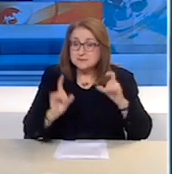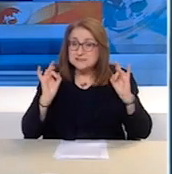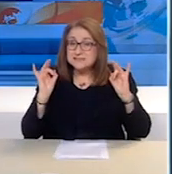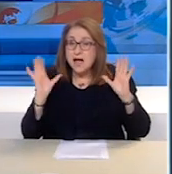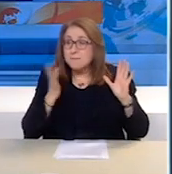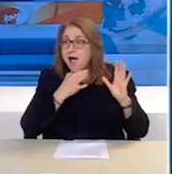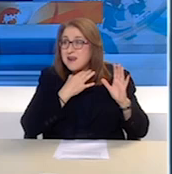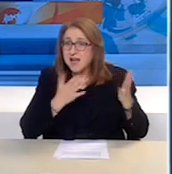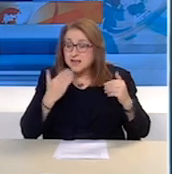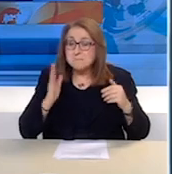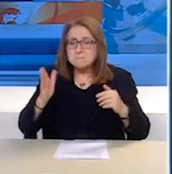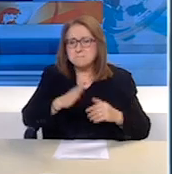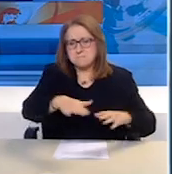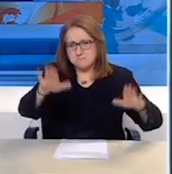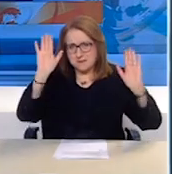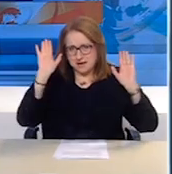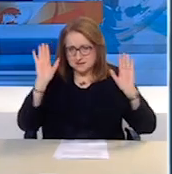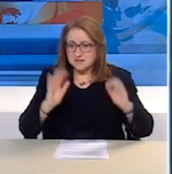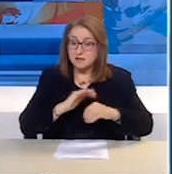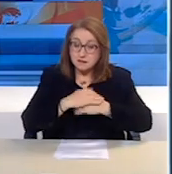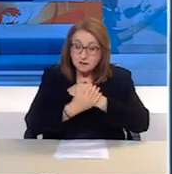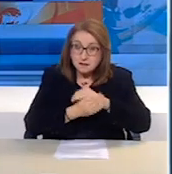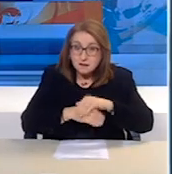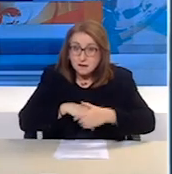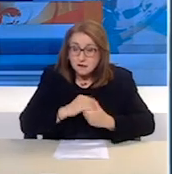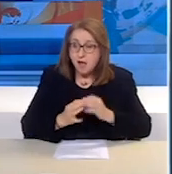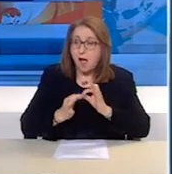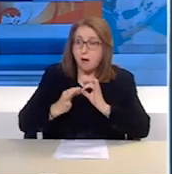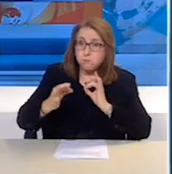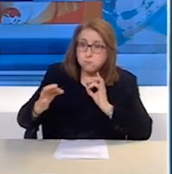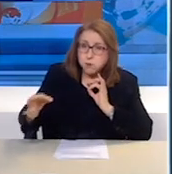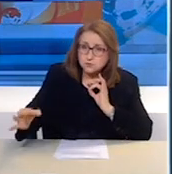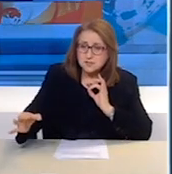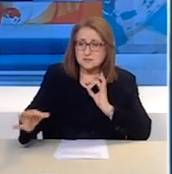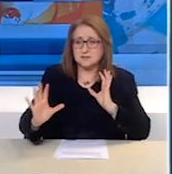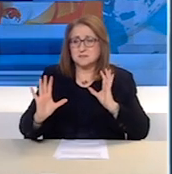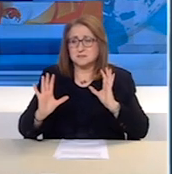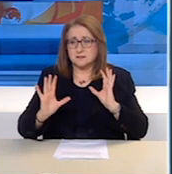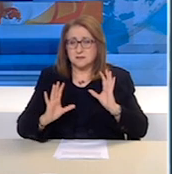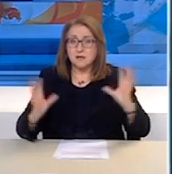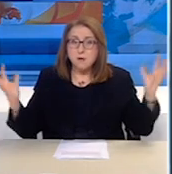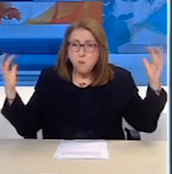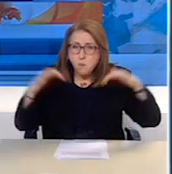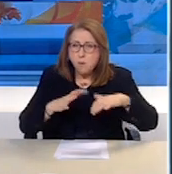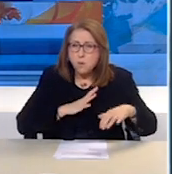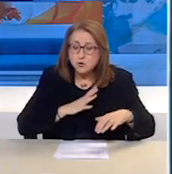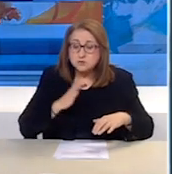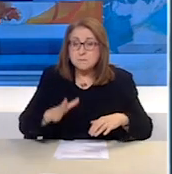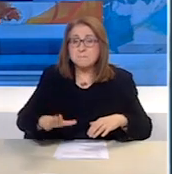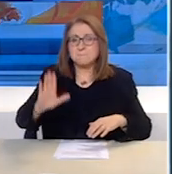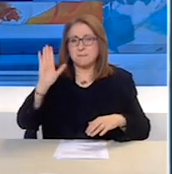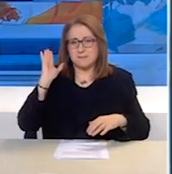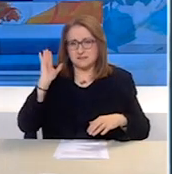ευλάβεια τα μέτρα υγιεινής, τα μέτρα απόστασης, να αποφεύγουμε τους συνωστισμούς. Νομίζω